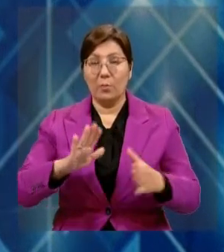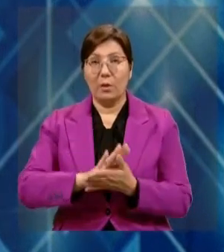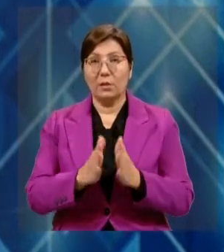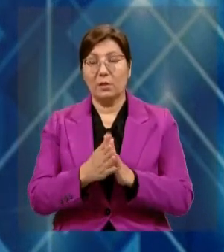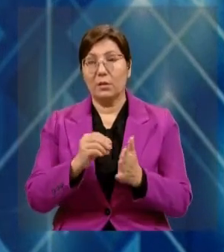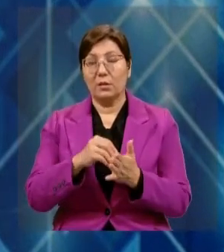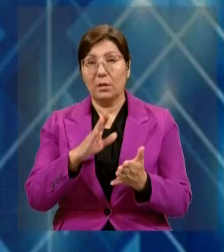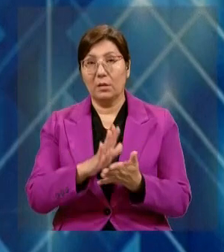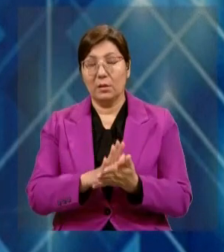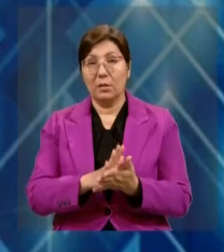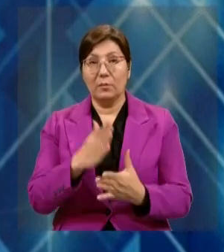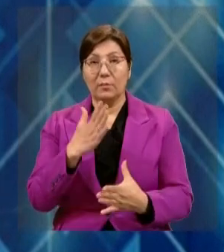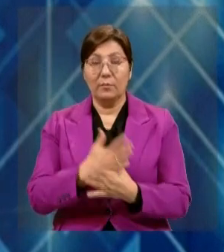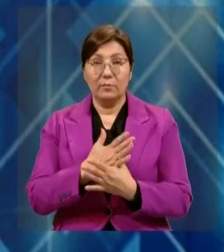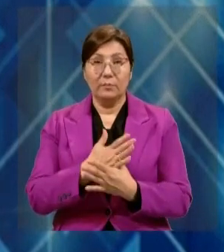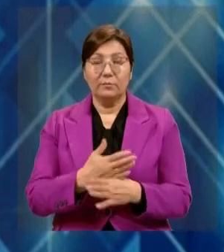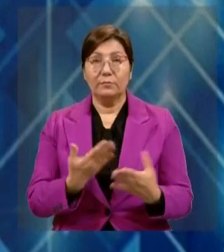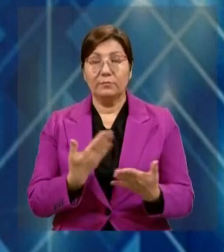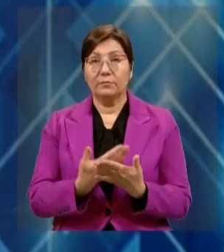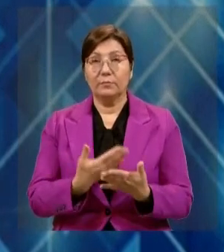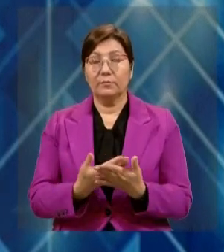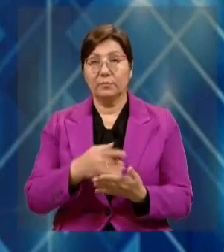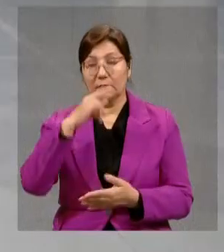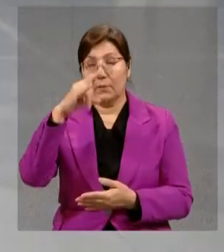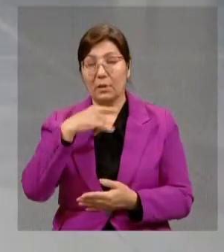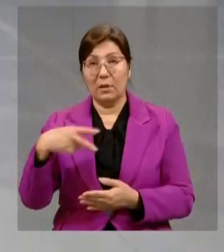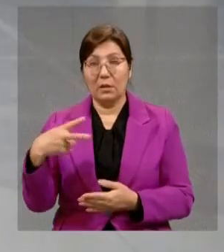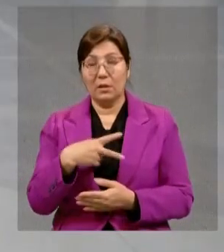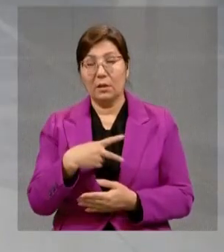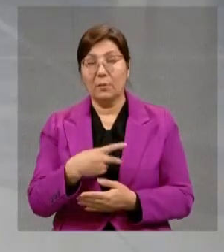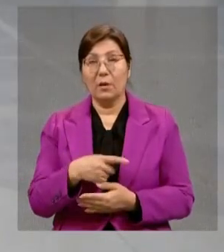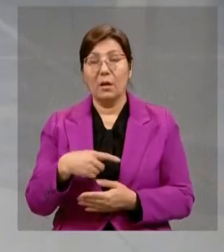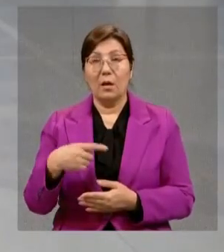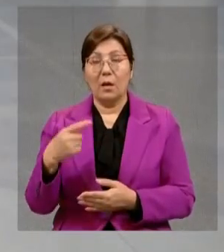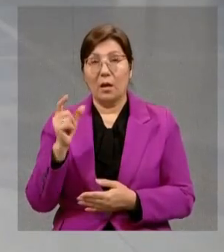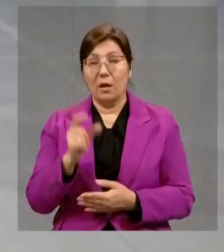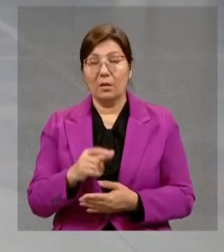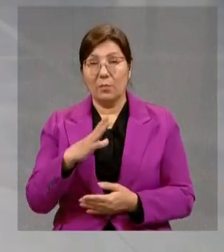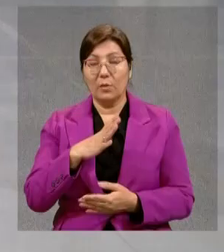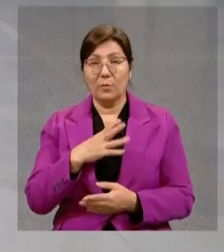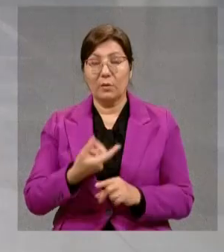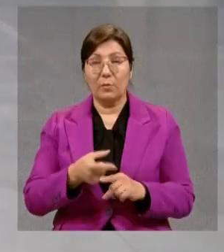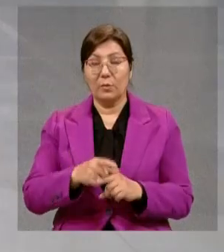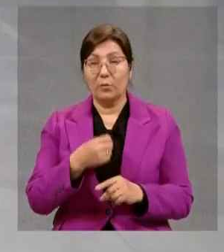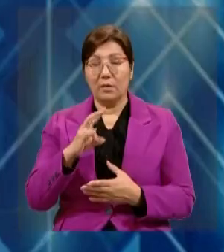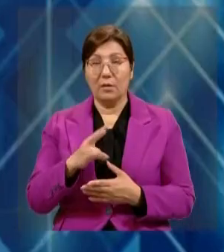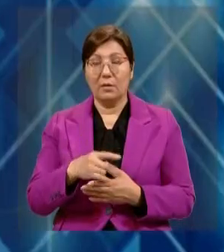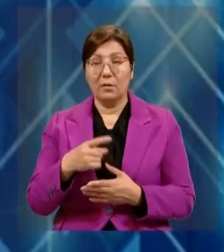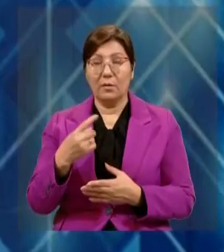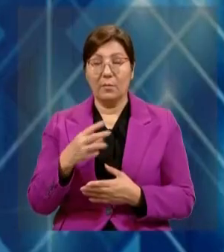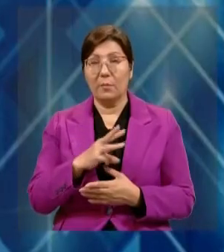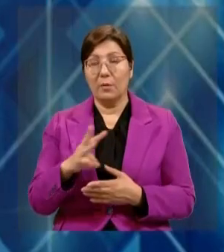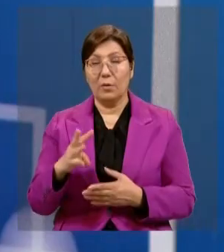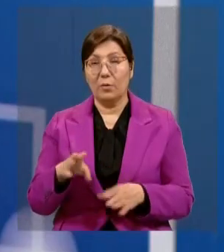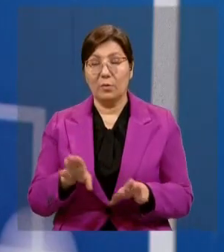тіркелімге жүгінеміз. Жағайты өткенде, егер Қазақстанда 2001 адам болса, яғни бұл өте аз көрсеткіш Қазақстанға.